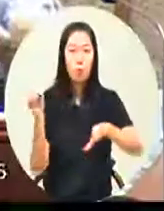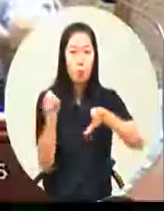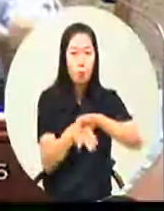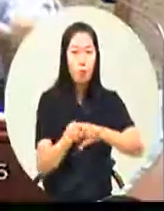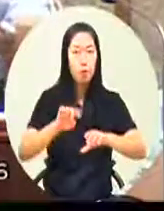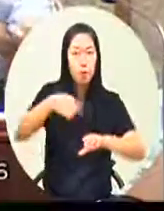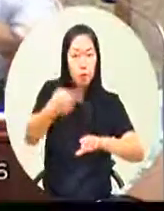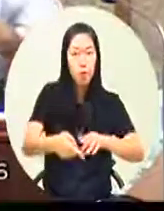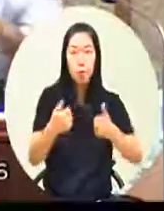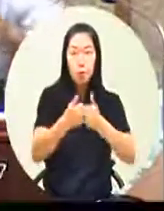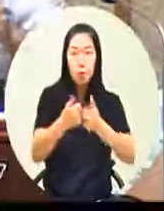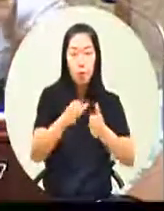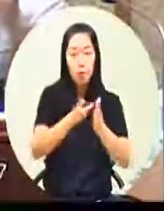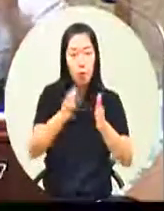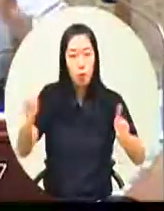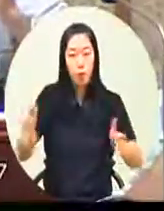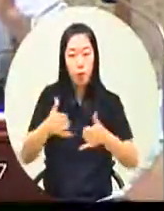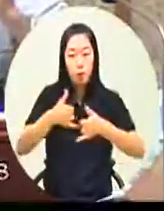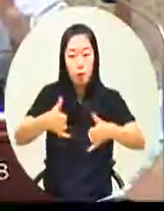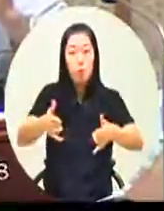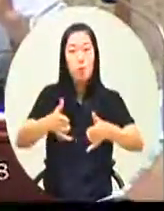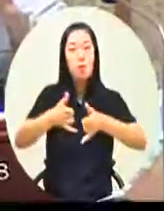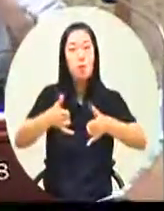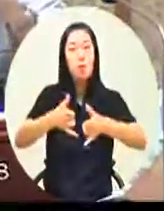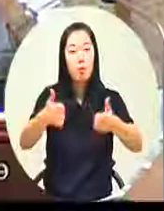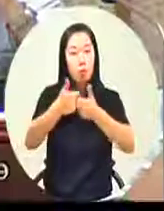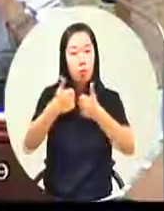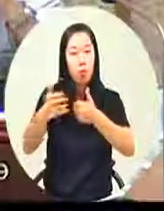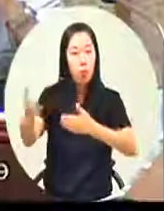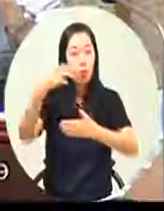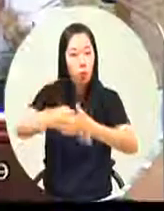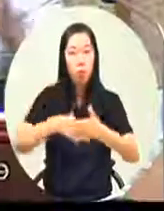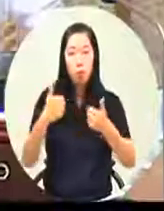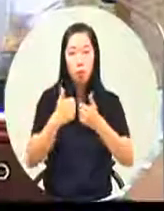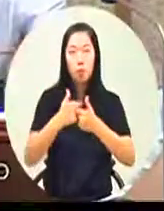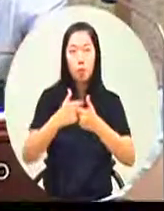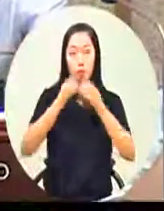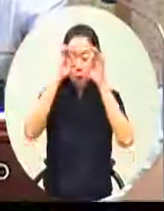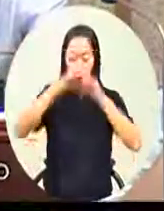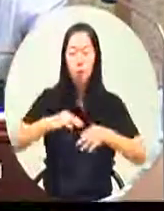个整体路网规划检讨的时候，然后把它纳入考量